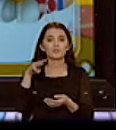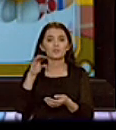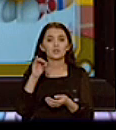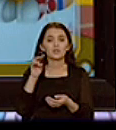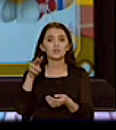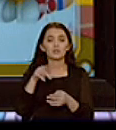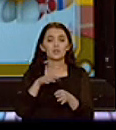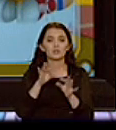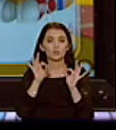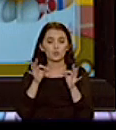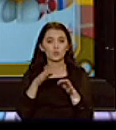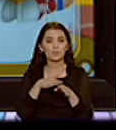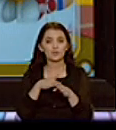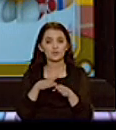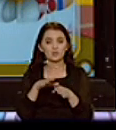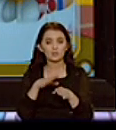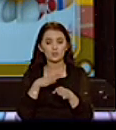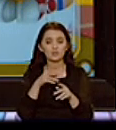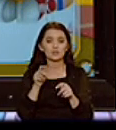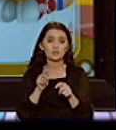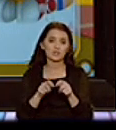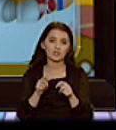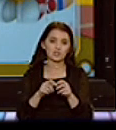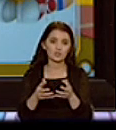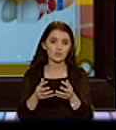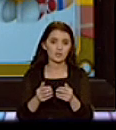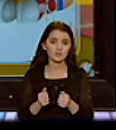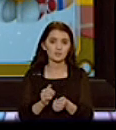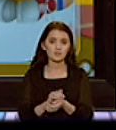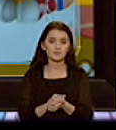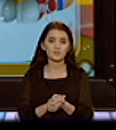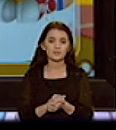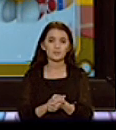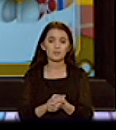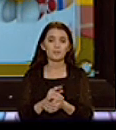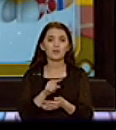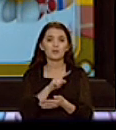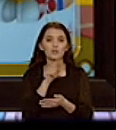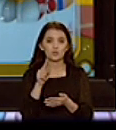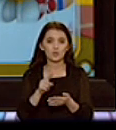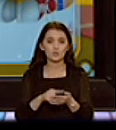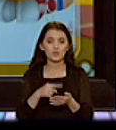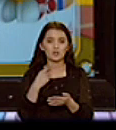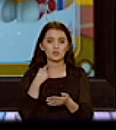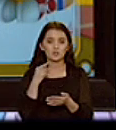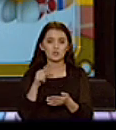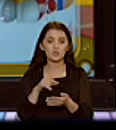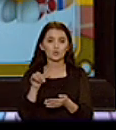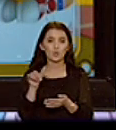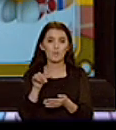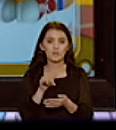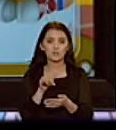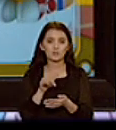to'g'ri bajargan bo'lsangiz, tekshirib olamiz. Noma'lum son